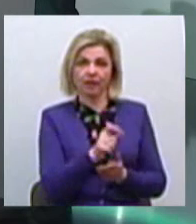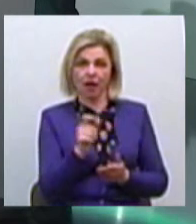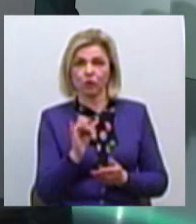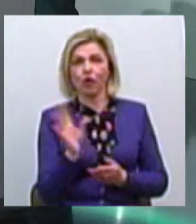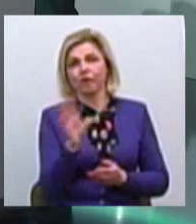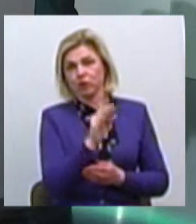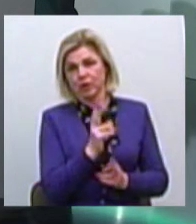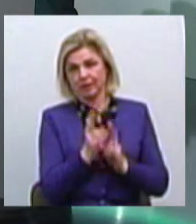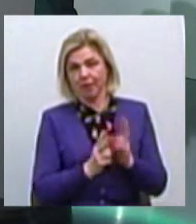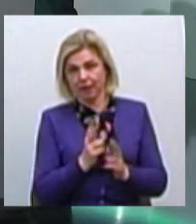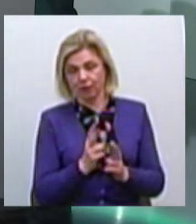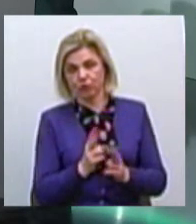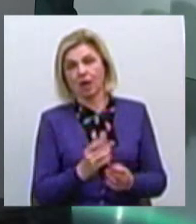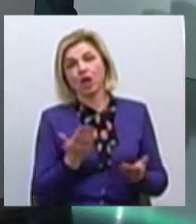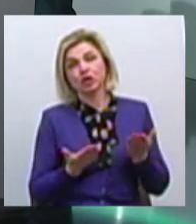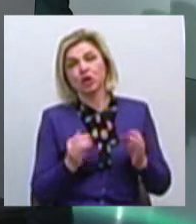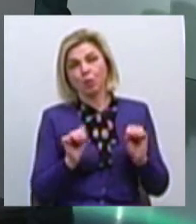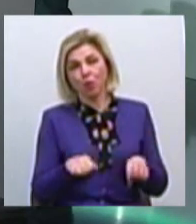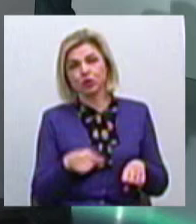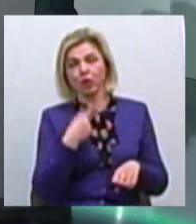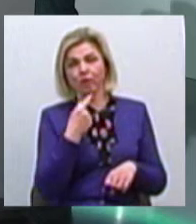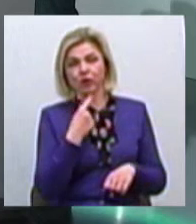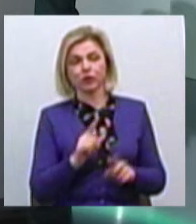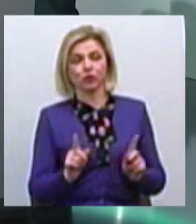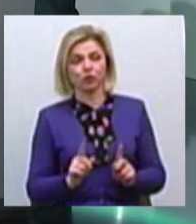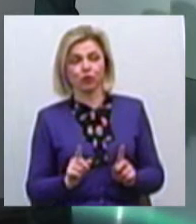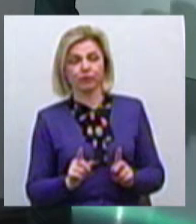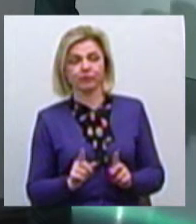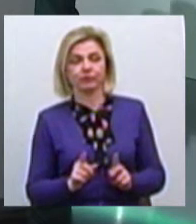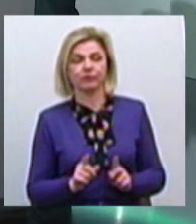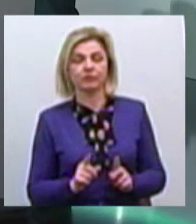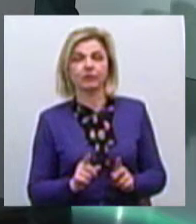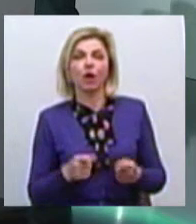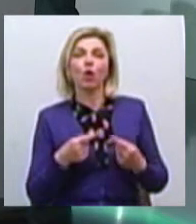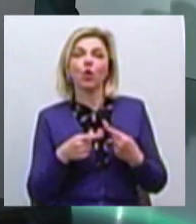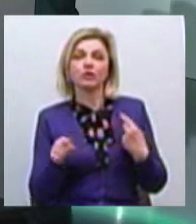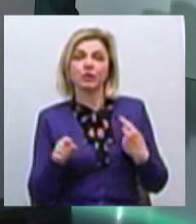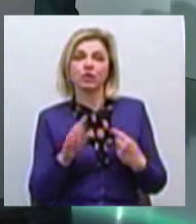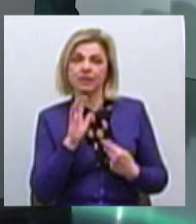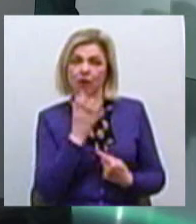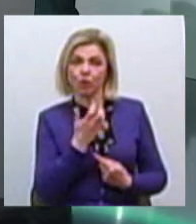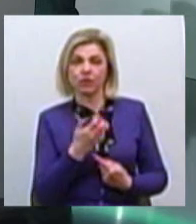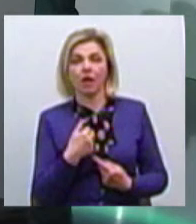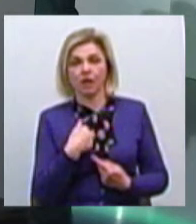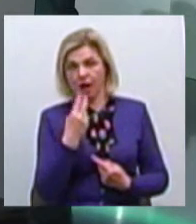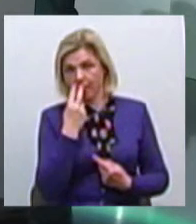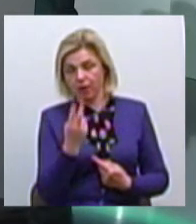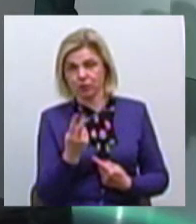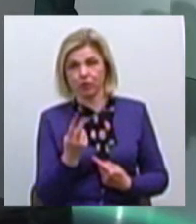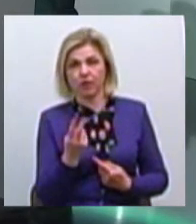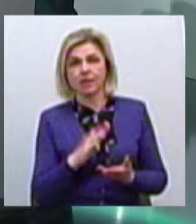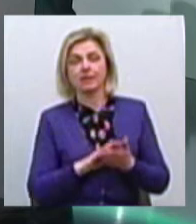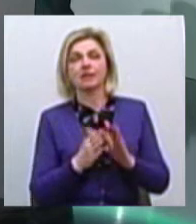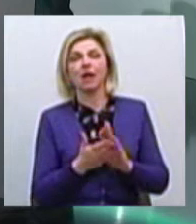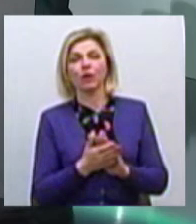змінилося в результаті. Чи можна говорити, що розбіжності серйозні? Ну, ось я бачу станом,